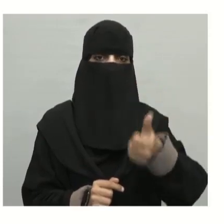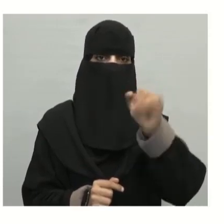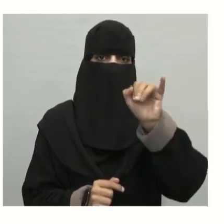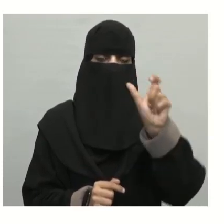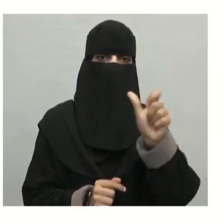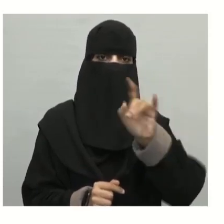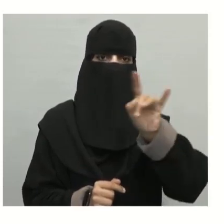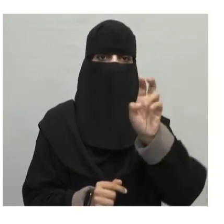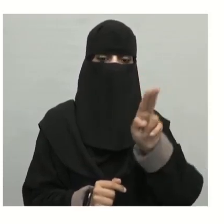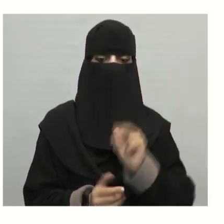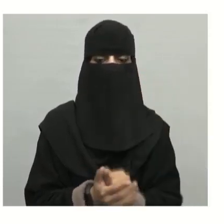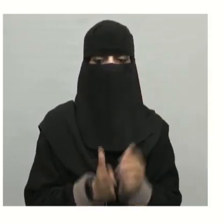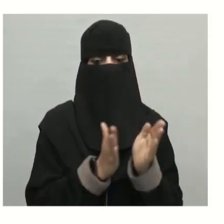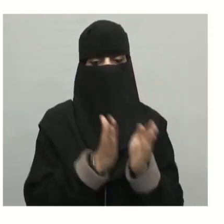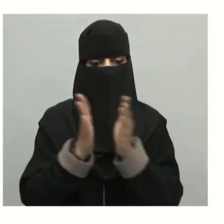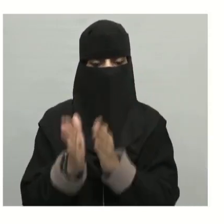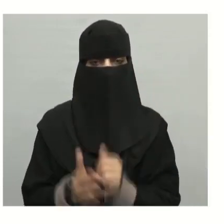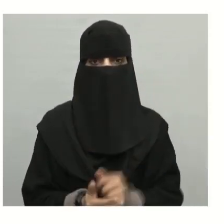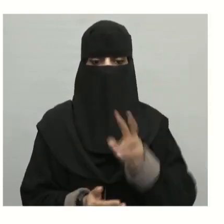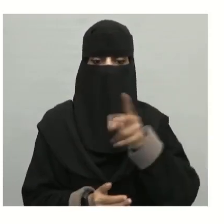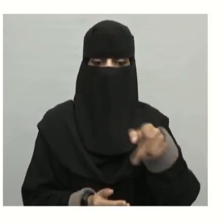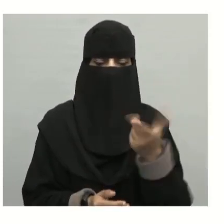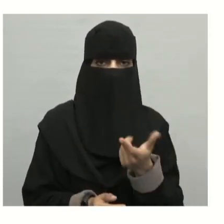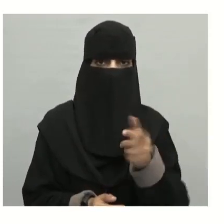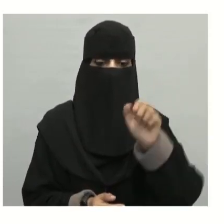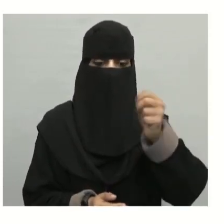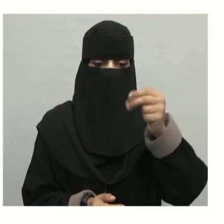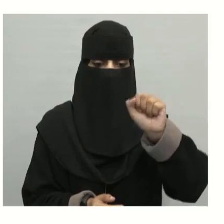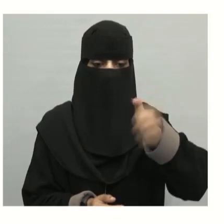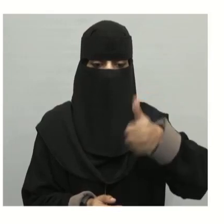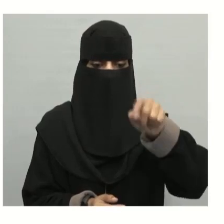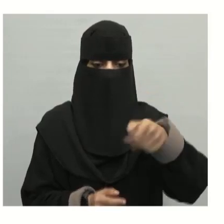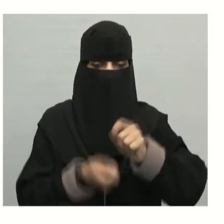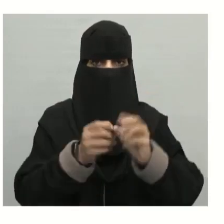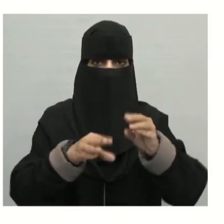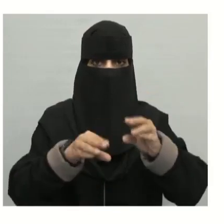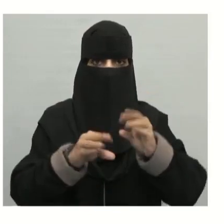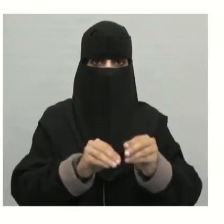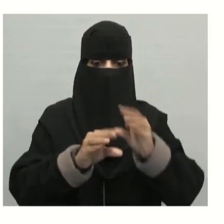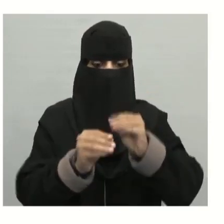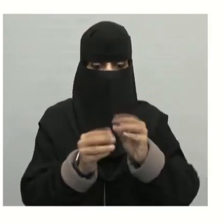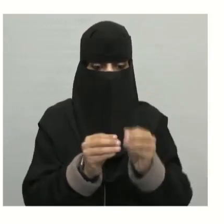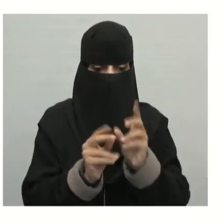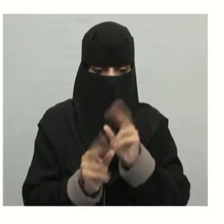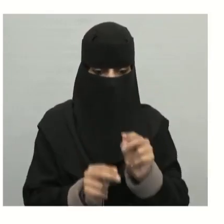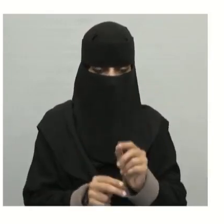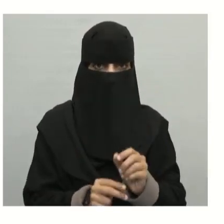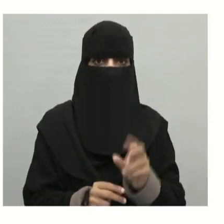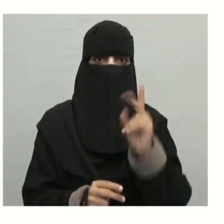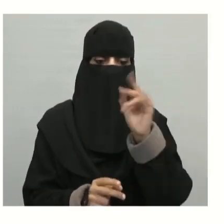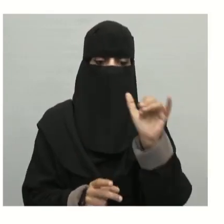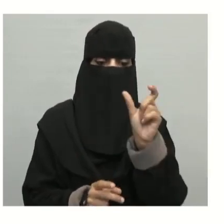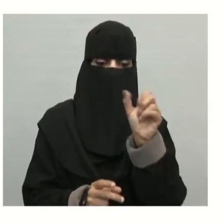انواع الصخور الرسوبيه قلنا اولا الغضاري يتكون من حبيبات الصلصال كذلك الحجر